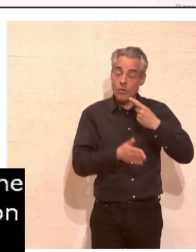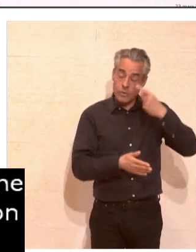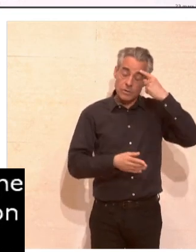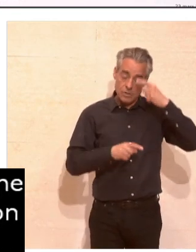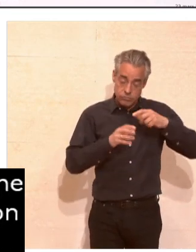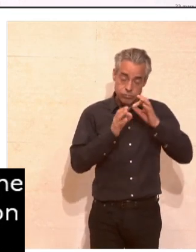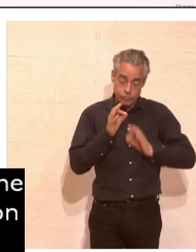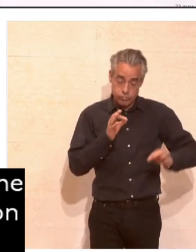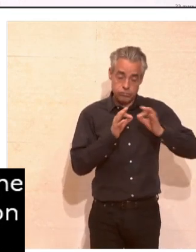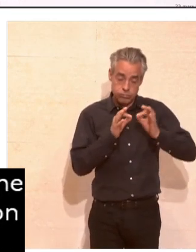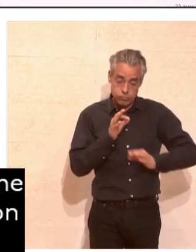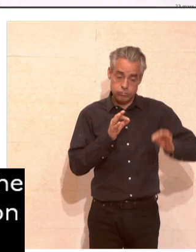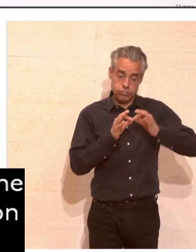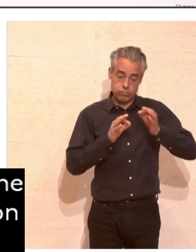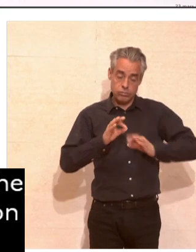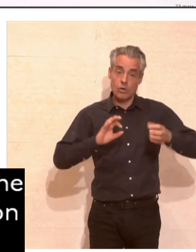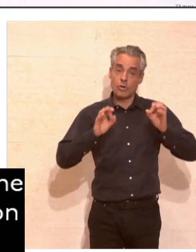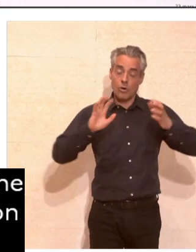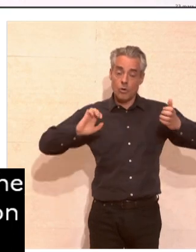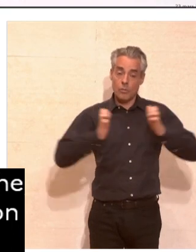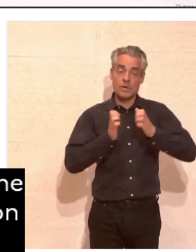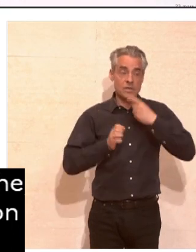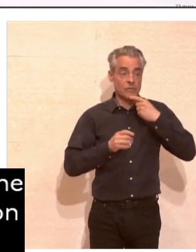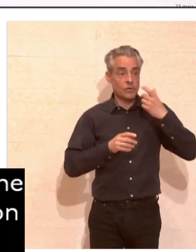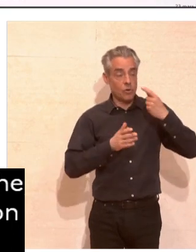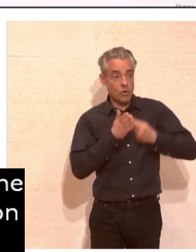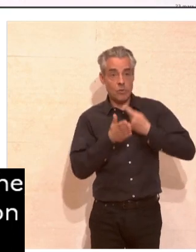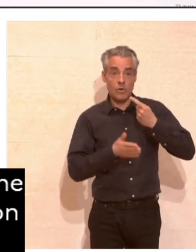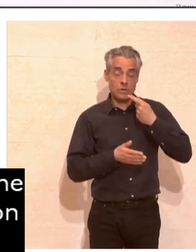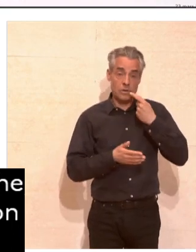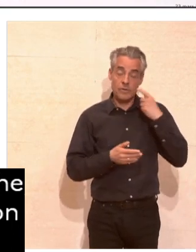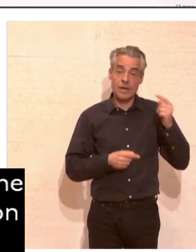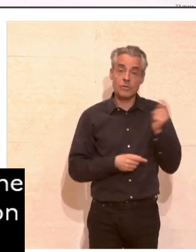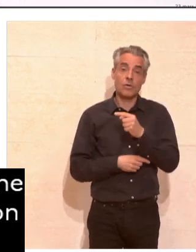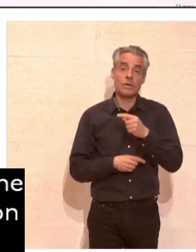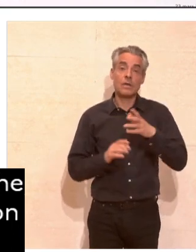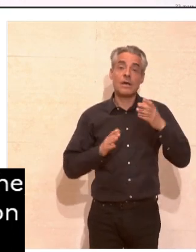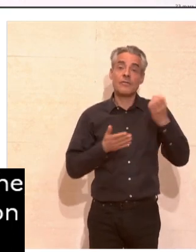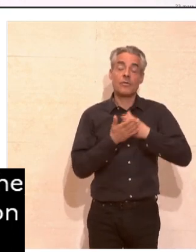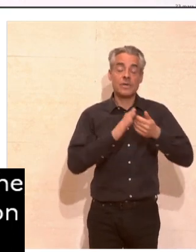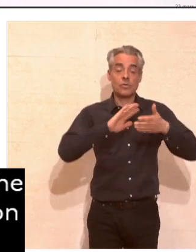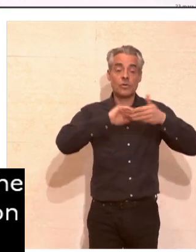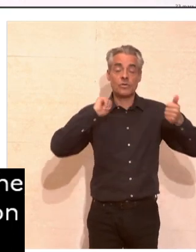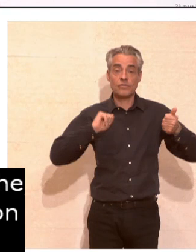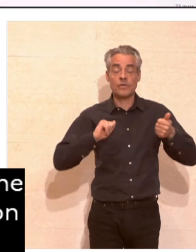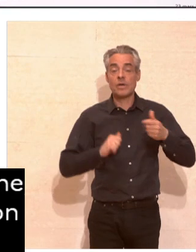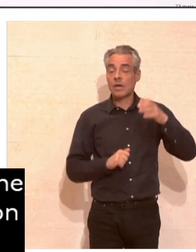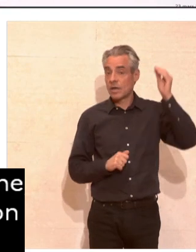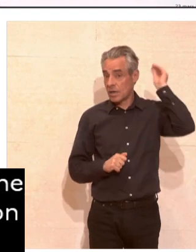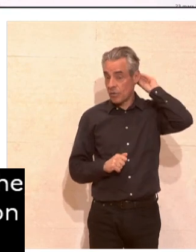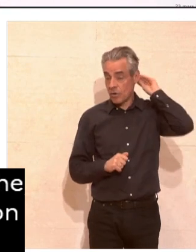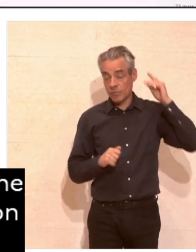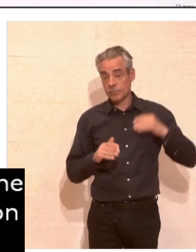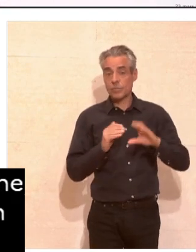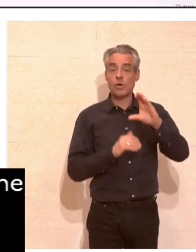d'activation, parfois un peu plus compressé dans le temps. Mais donc on rejoue les informations, et ce que vous voyez à droite, c'est le transfert des informations de l'hippocampe vers